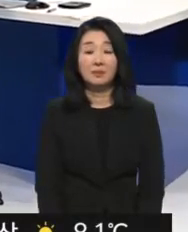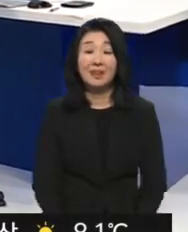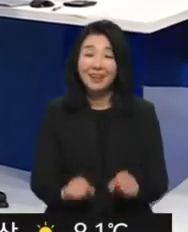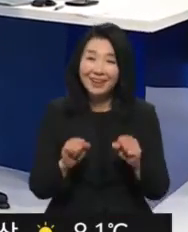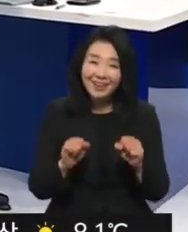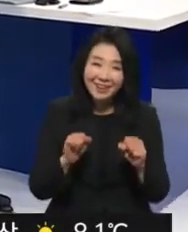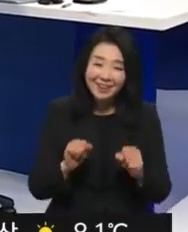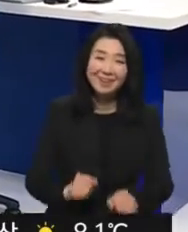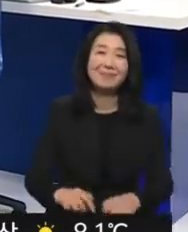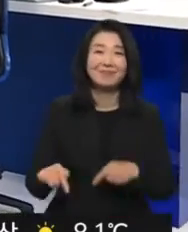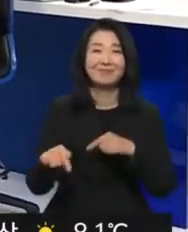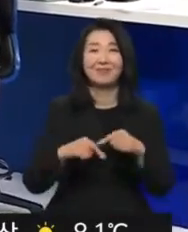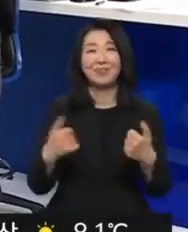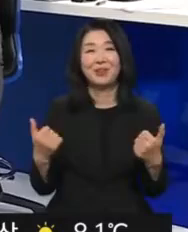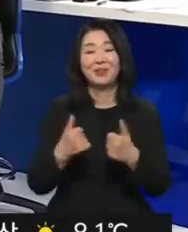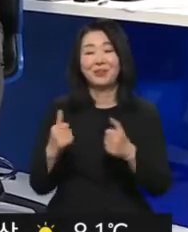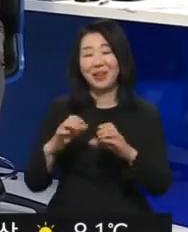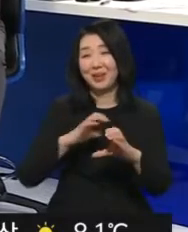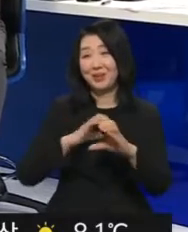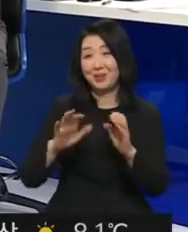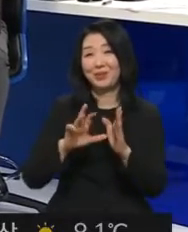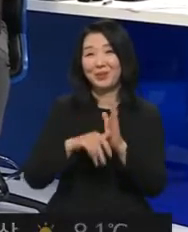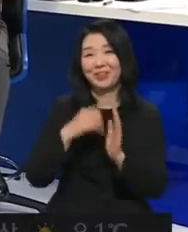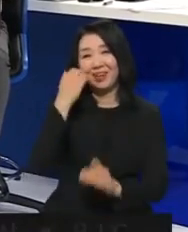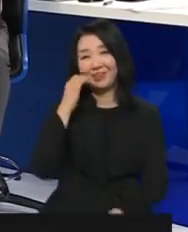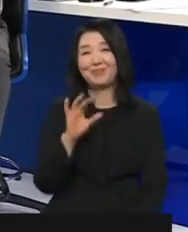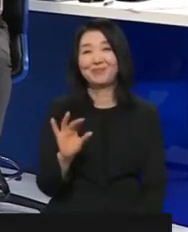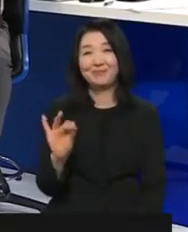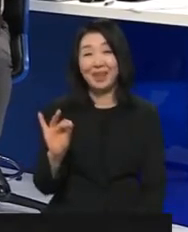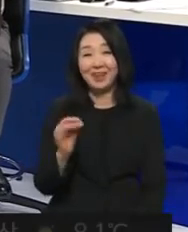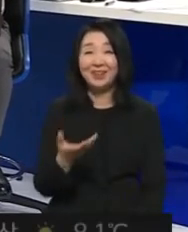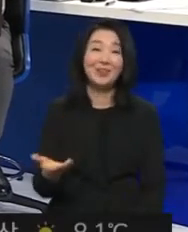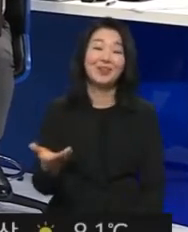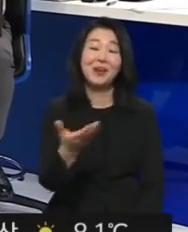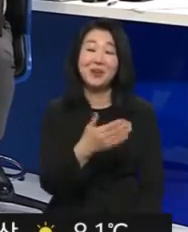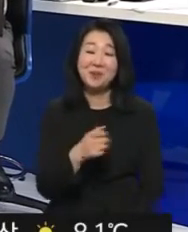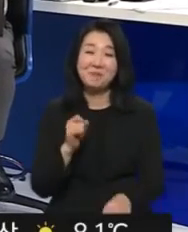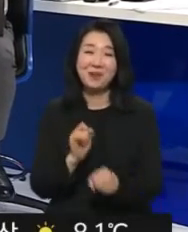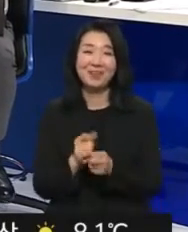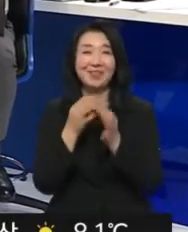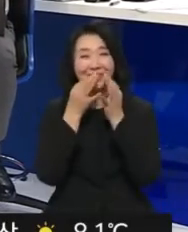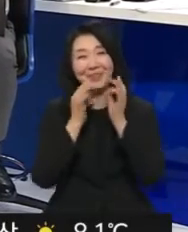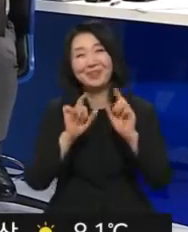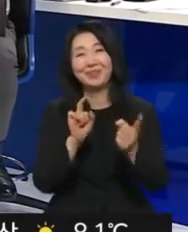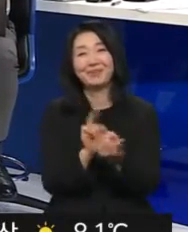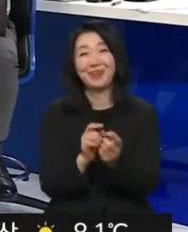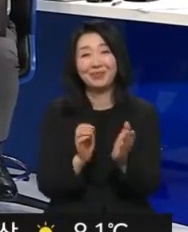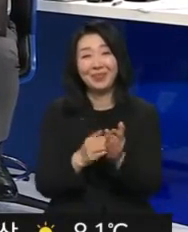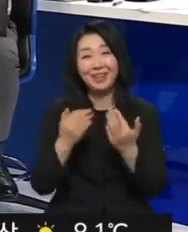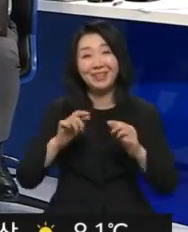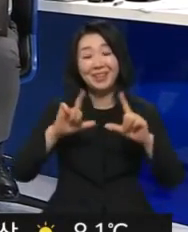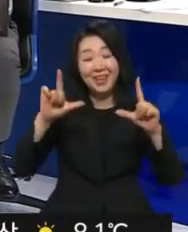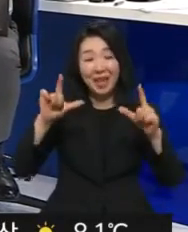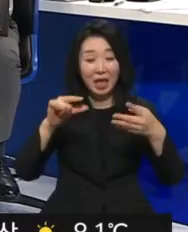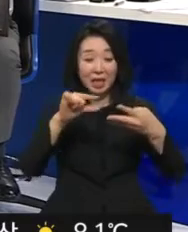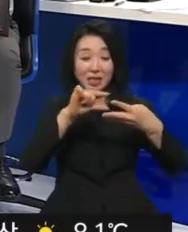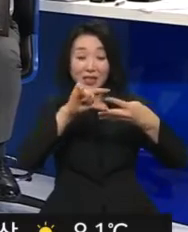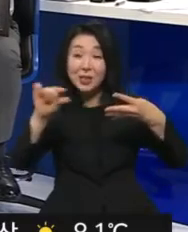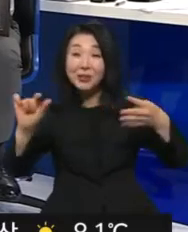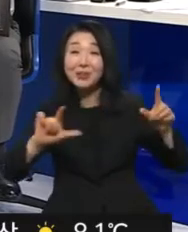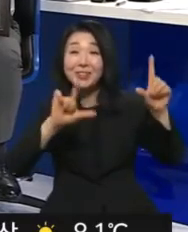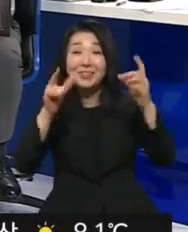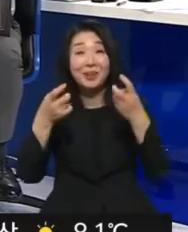네, 안녕하세요. 정치부의 소통시간 백반장입니다. 정의원 여러분, 벌써 금요일이 왔습니다. 새해 첫 일주일 다들